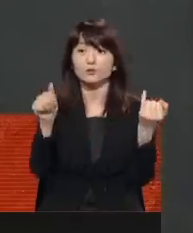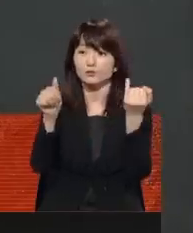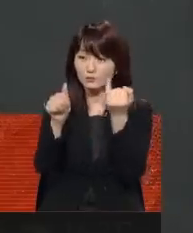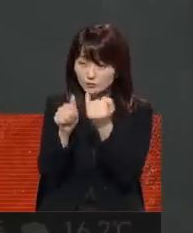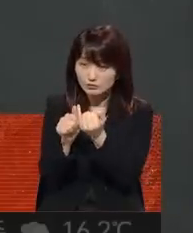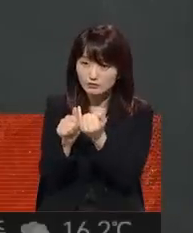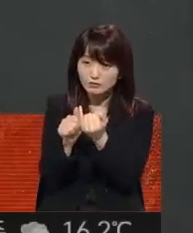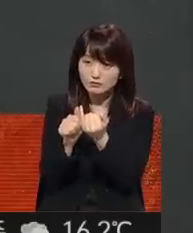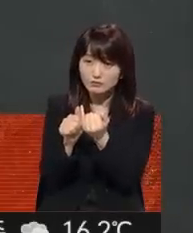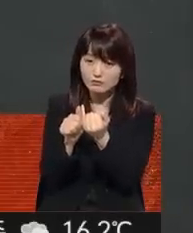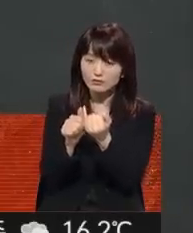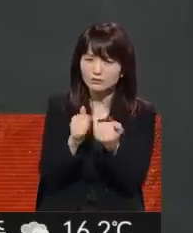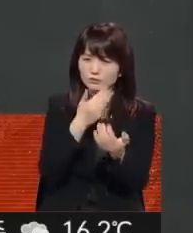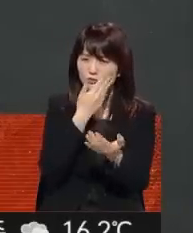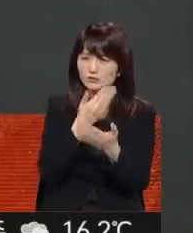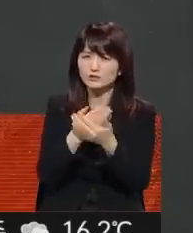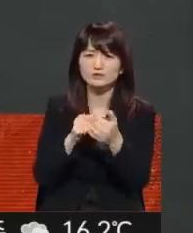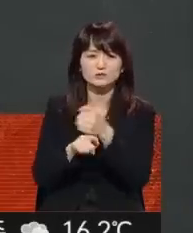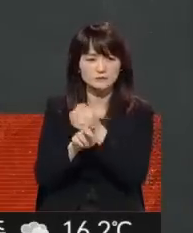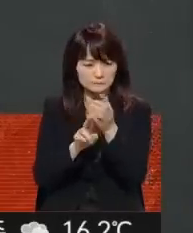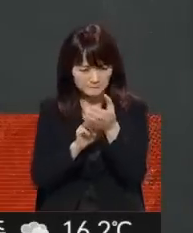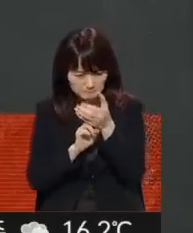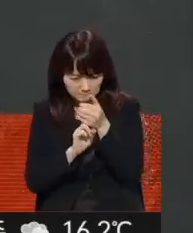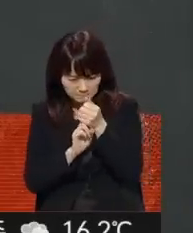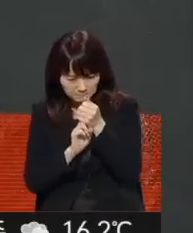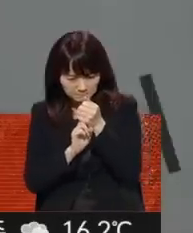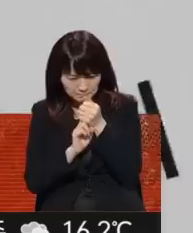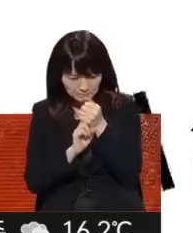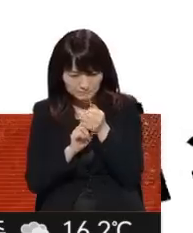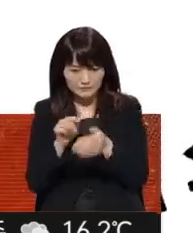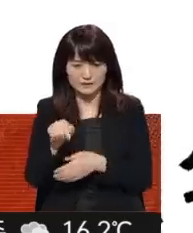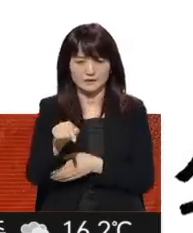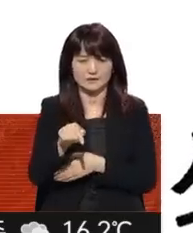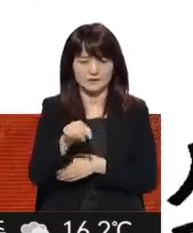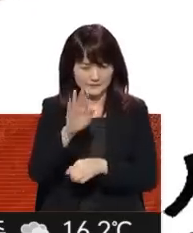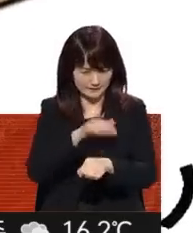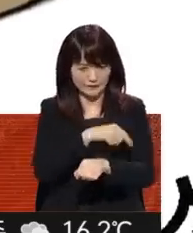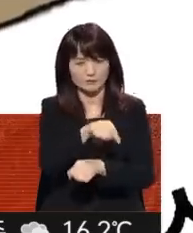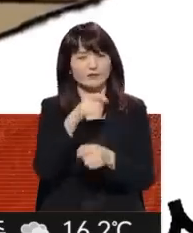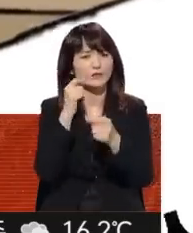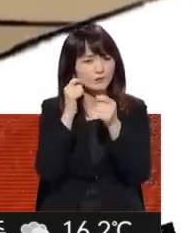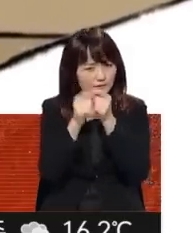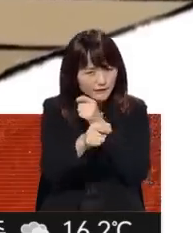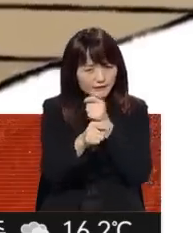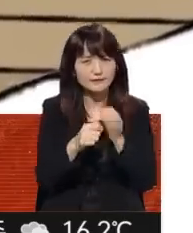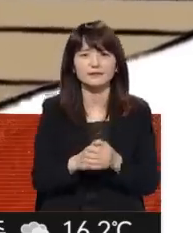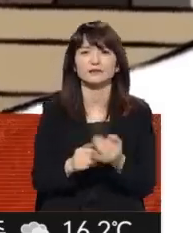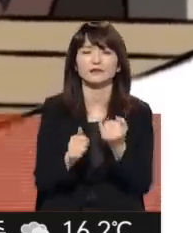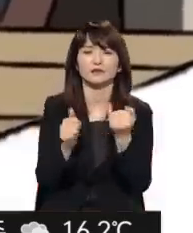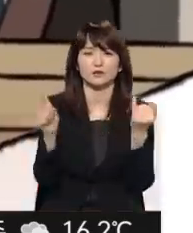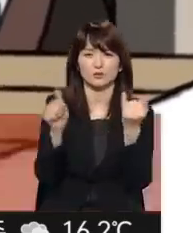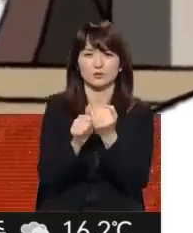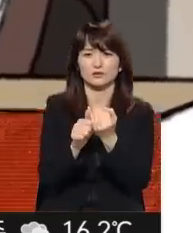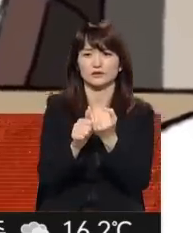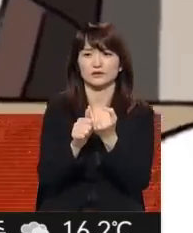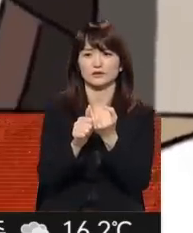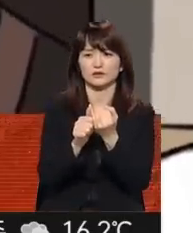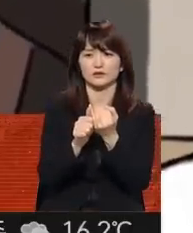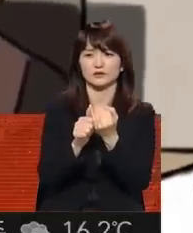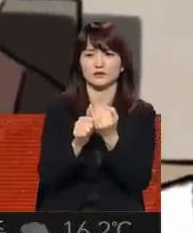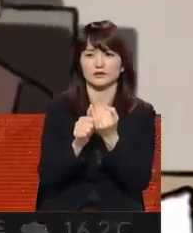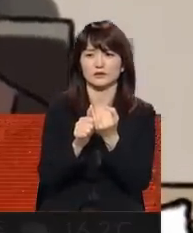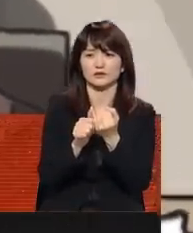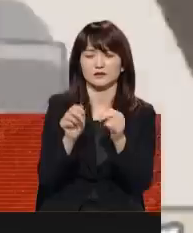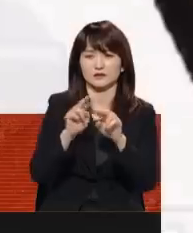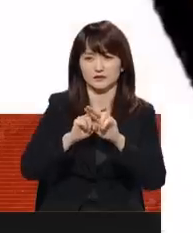한다면 모를까 이렇게 중대한 사유를 얘기를 안 해준 건 이건 기망이다 사기다라고 해서 혼인 취소 선고를 했습니다